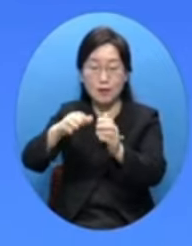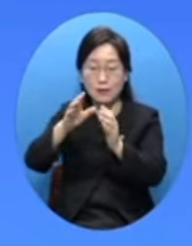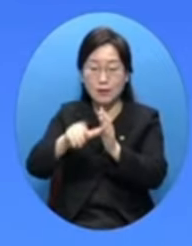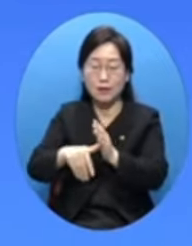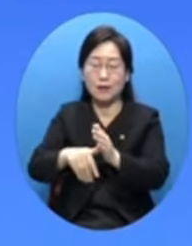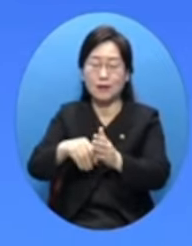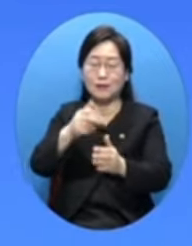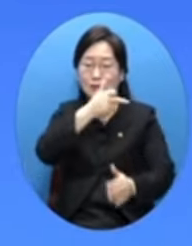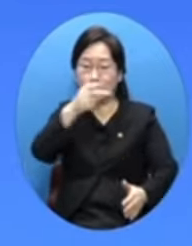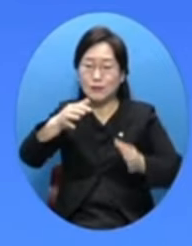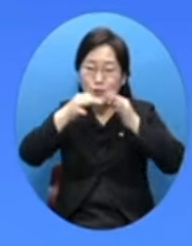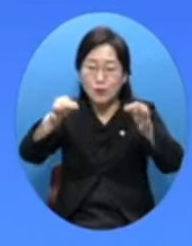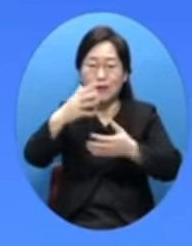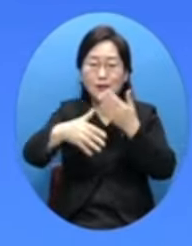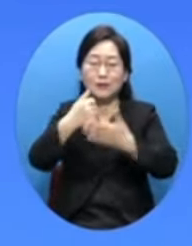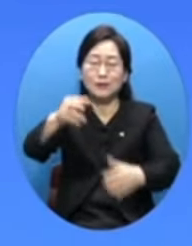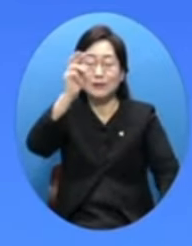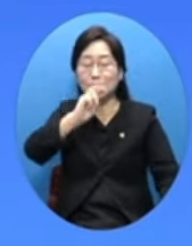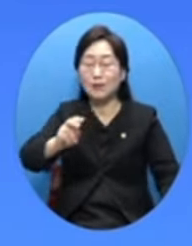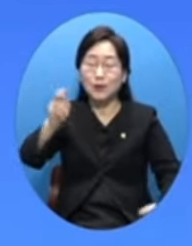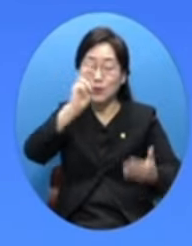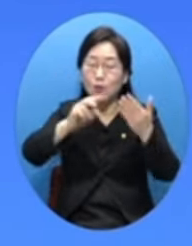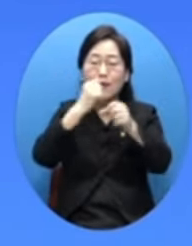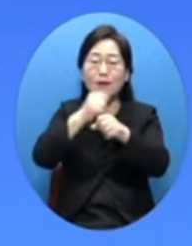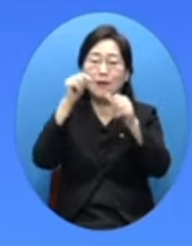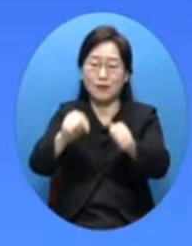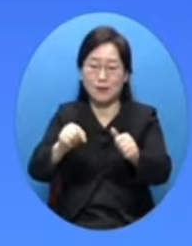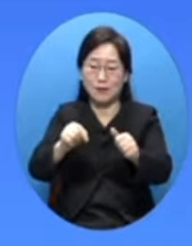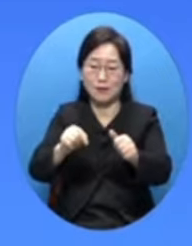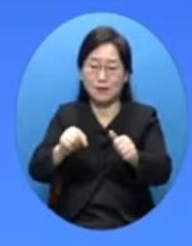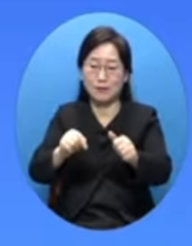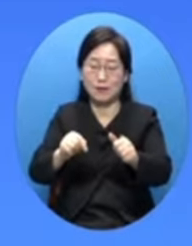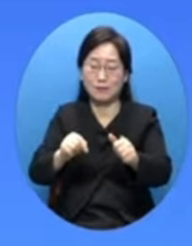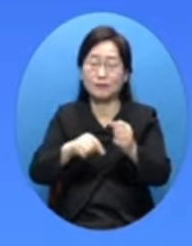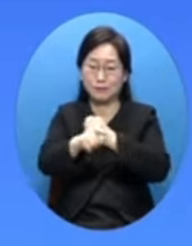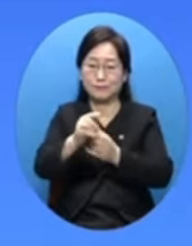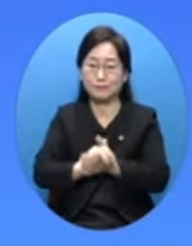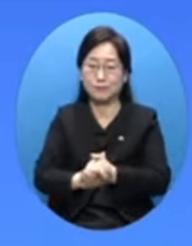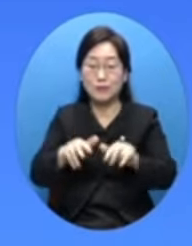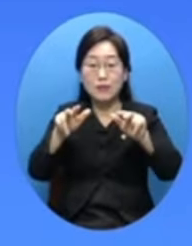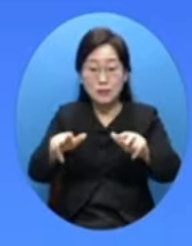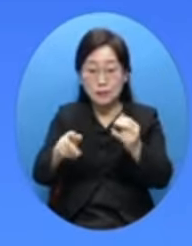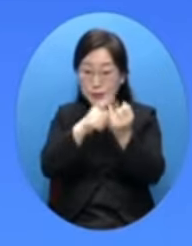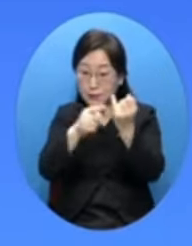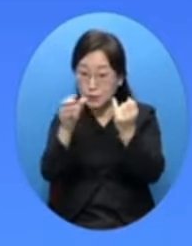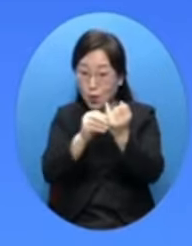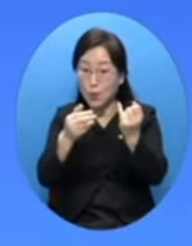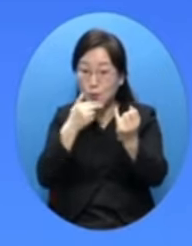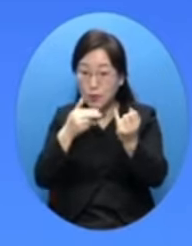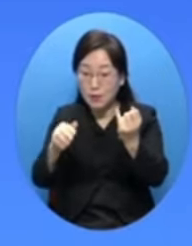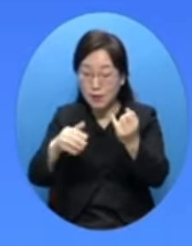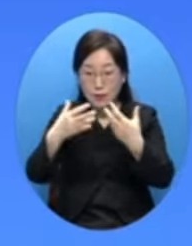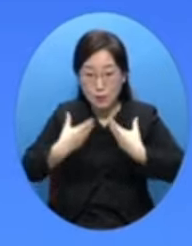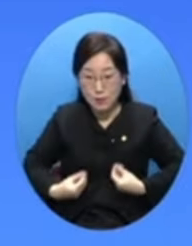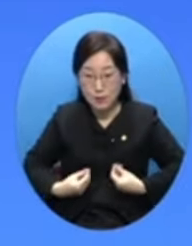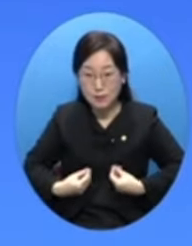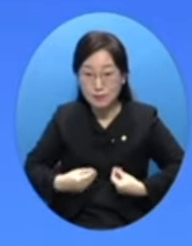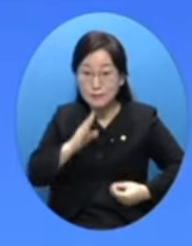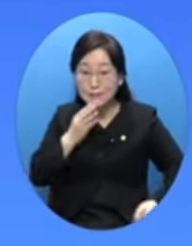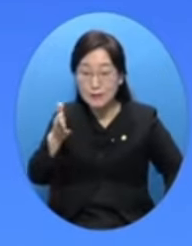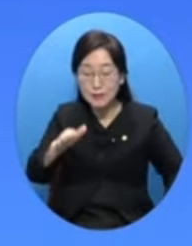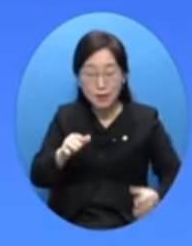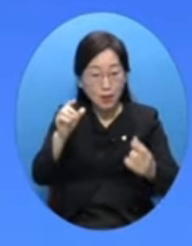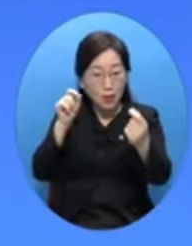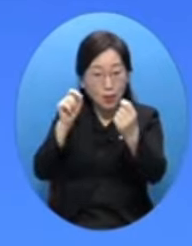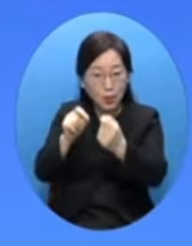주님을 찬양하고 노래하라고 이사야 선자는 말씀하고 있는 것입니다 지금은 아이가 없는 것 같은 절망적인 상황이지만 얼마 가지 않아서